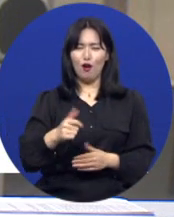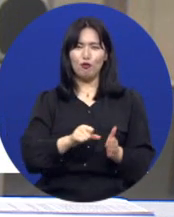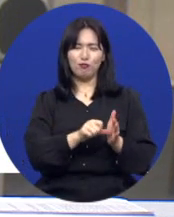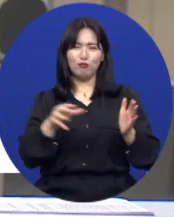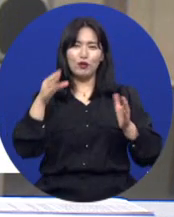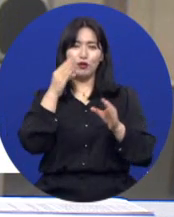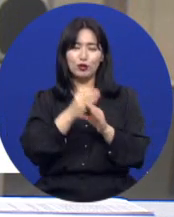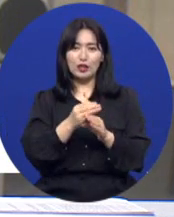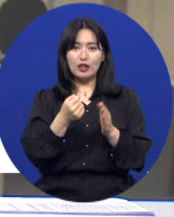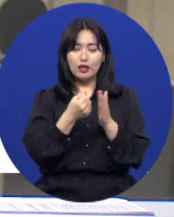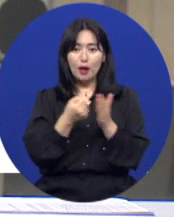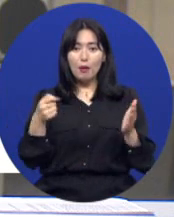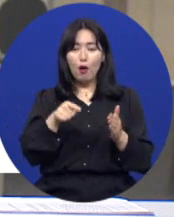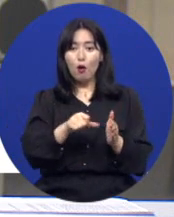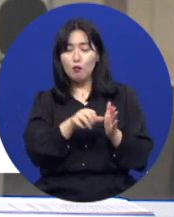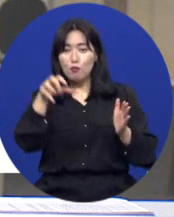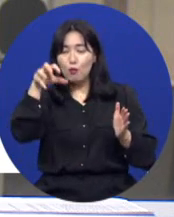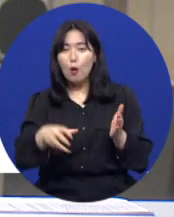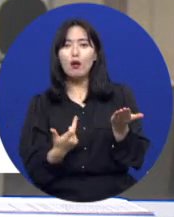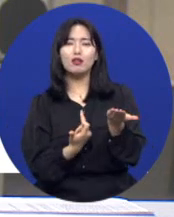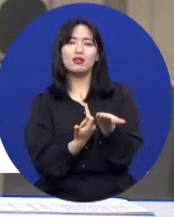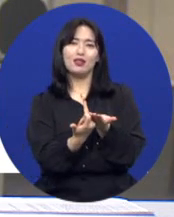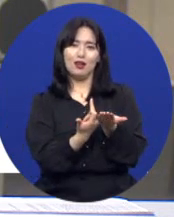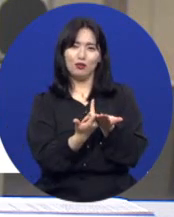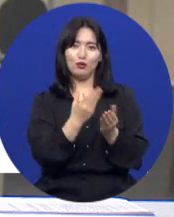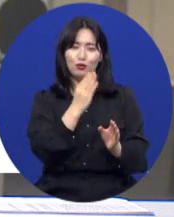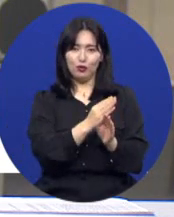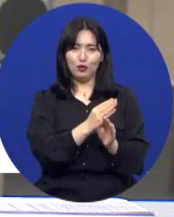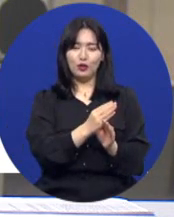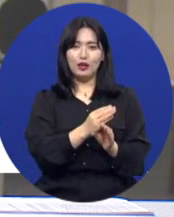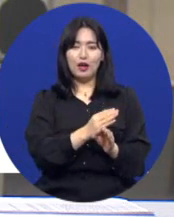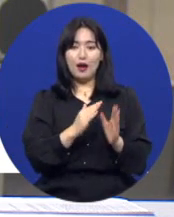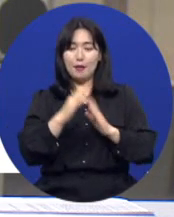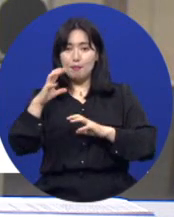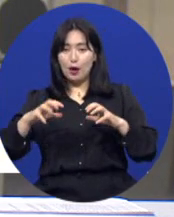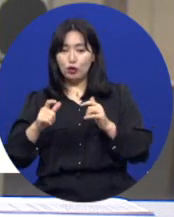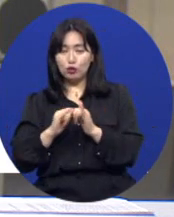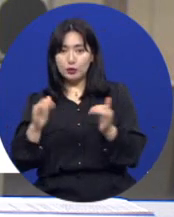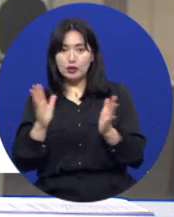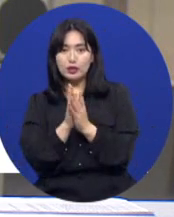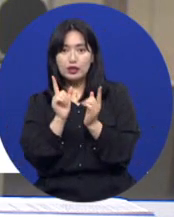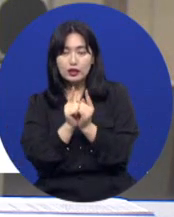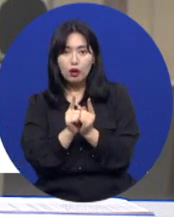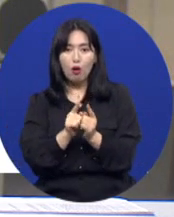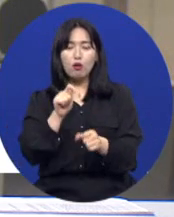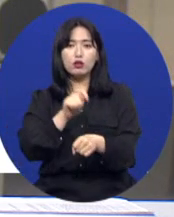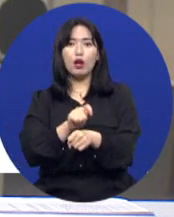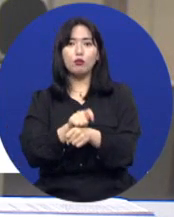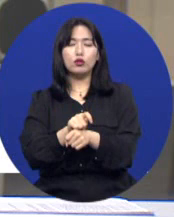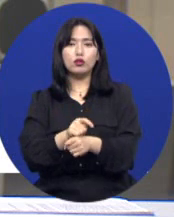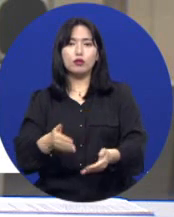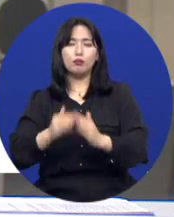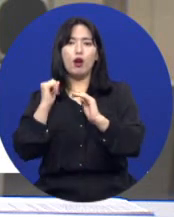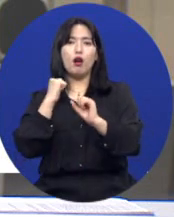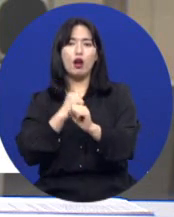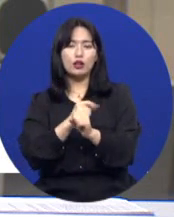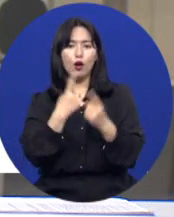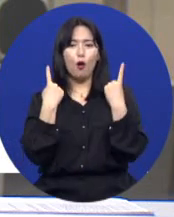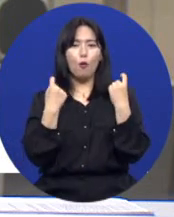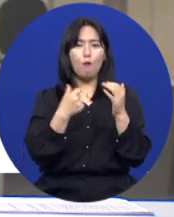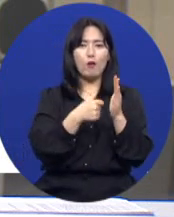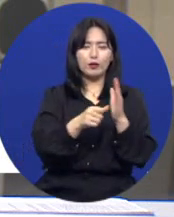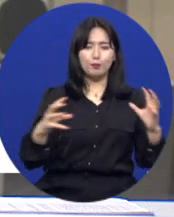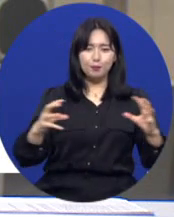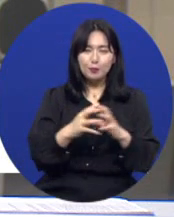최적지로 떠오르고 있습니다 마을 주민들이 직접 공유 사무실 운영에 참여하고 관광 상품도